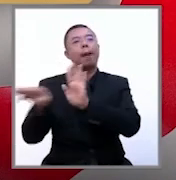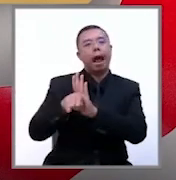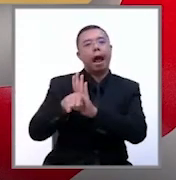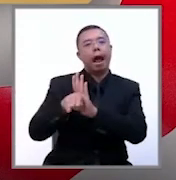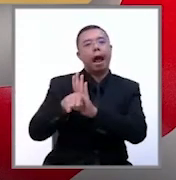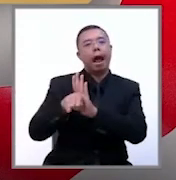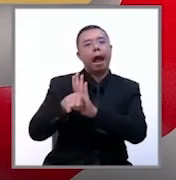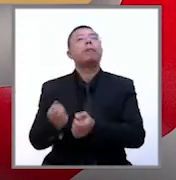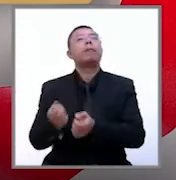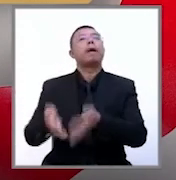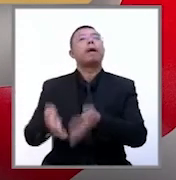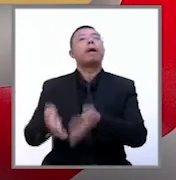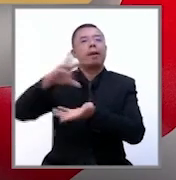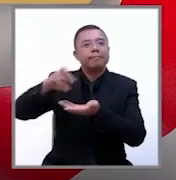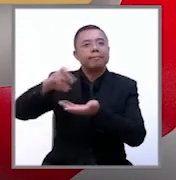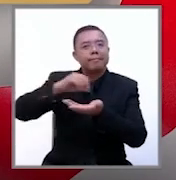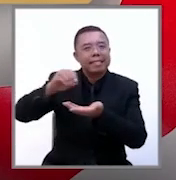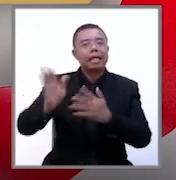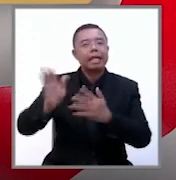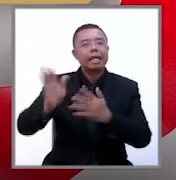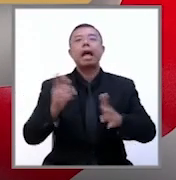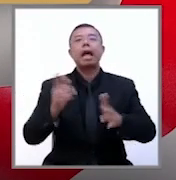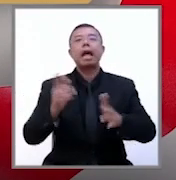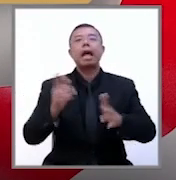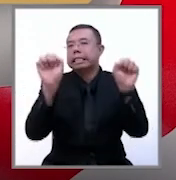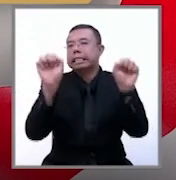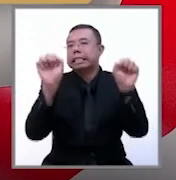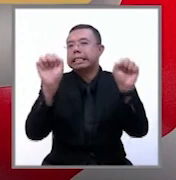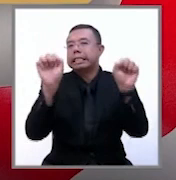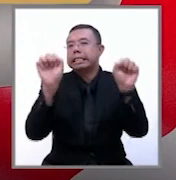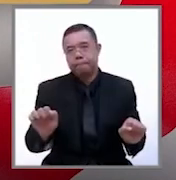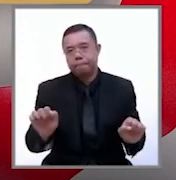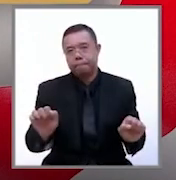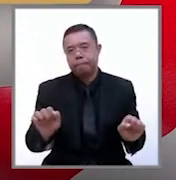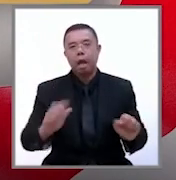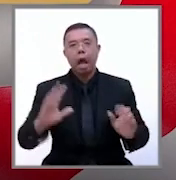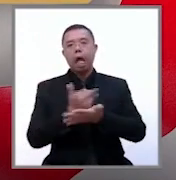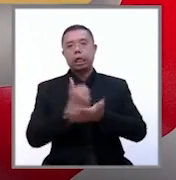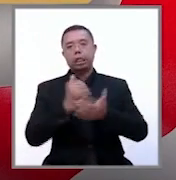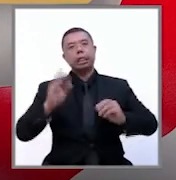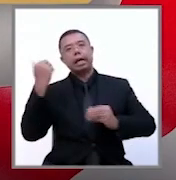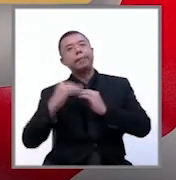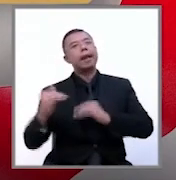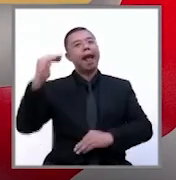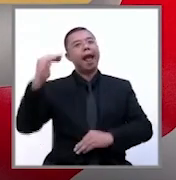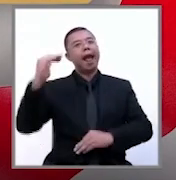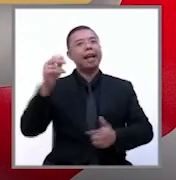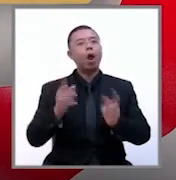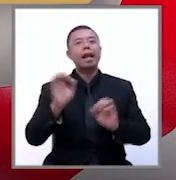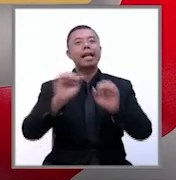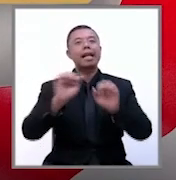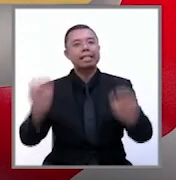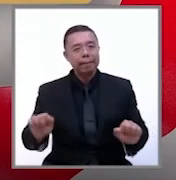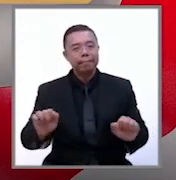lalu mekanisasi ini kalau tidak ada mekanisasi produktivitasnya tidak akan meningkat ada